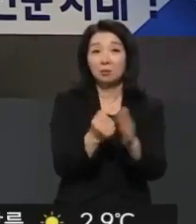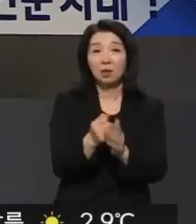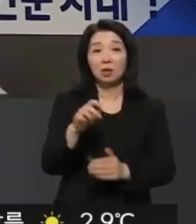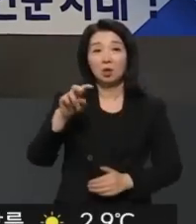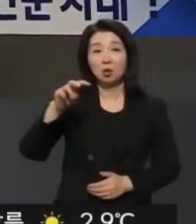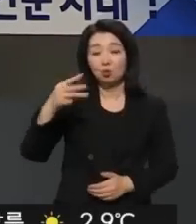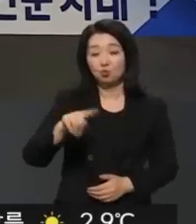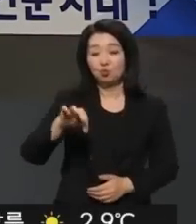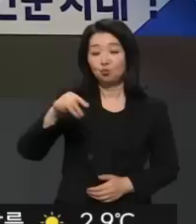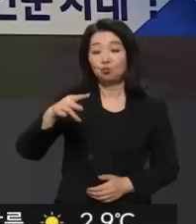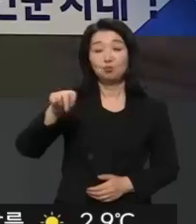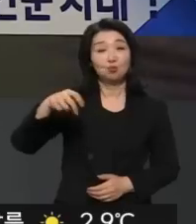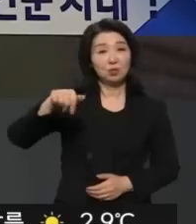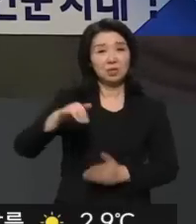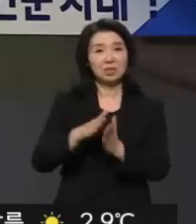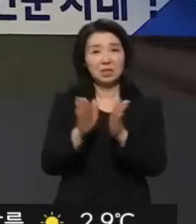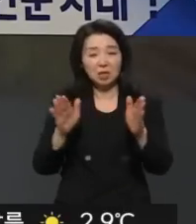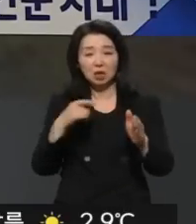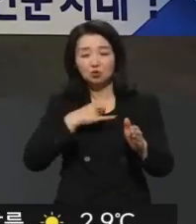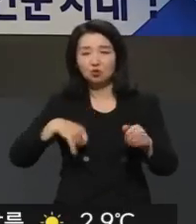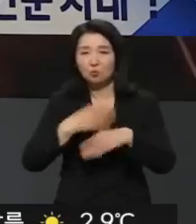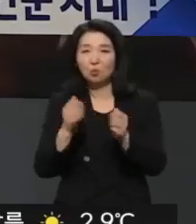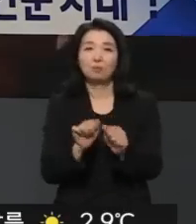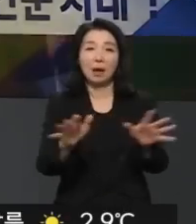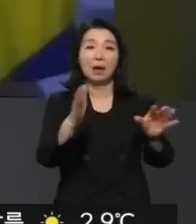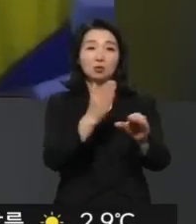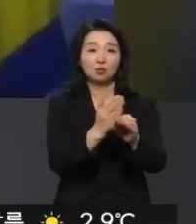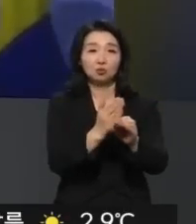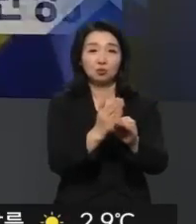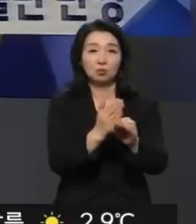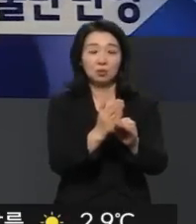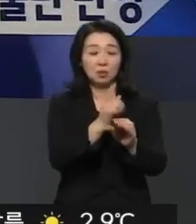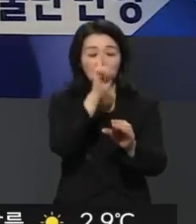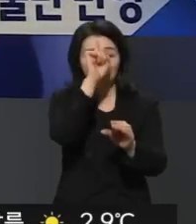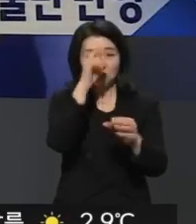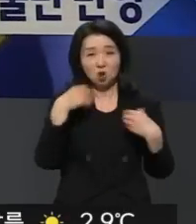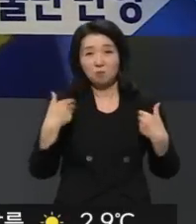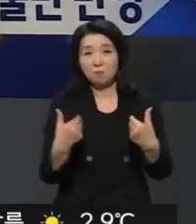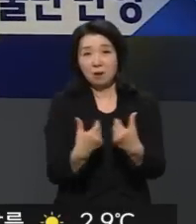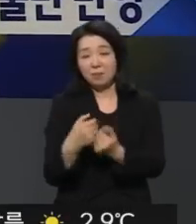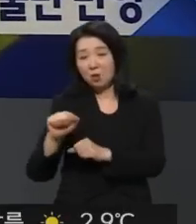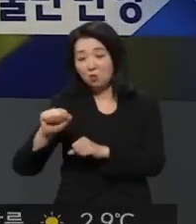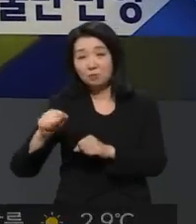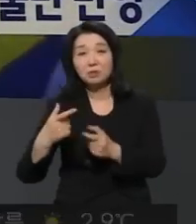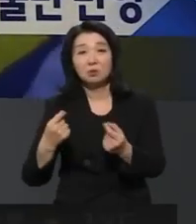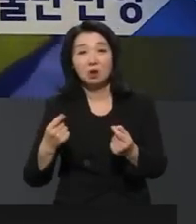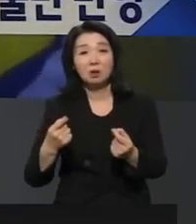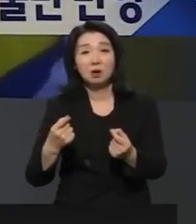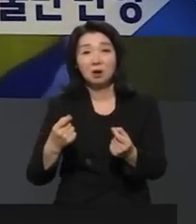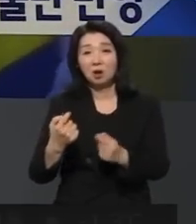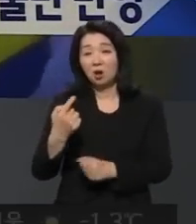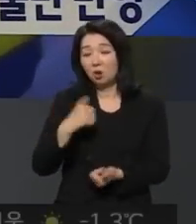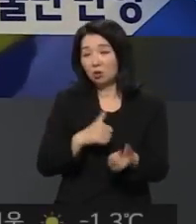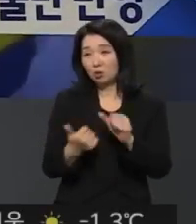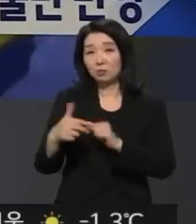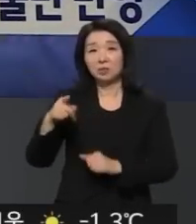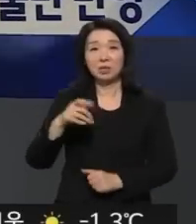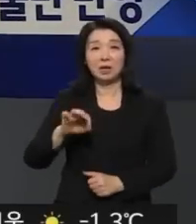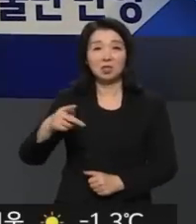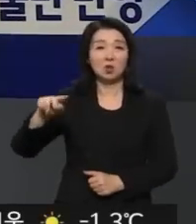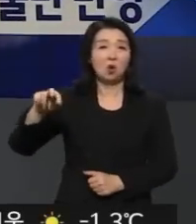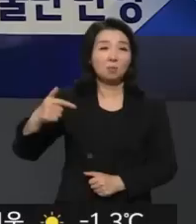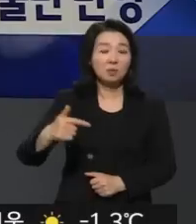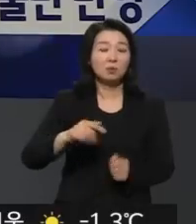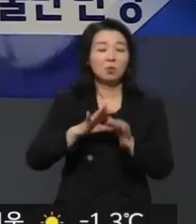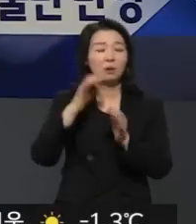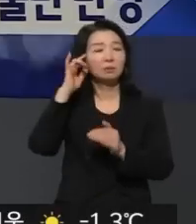중국 안팎으로 번져나가고 있습니다. 이런 반정부 움직임과 맞물려 어제 숨진 장서민 전 수석에 대한 향수도